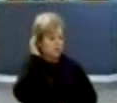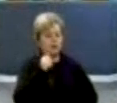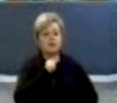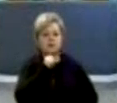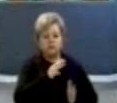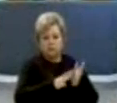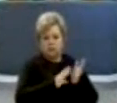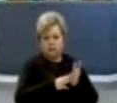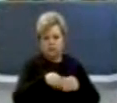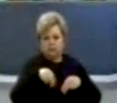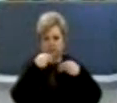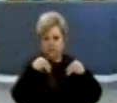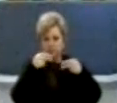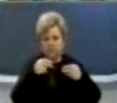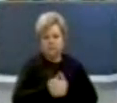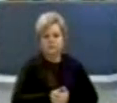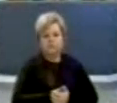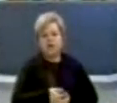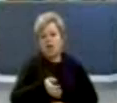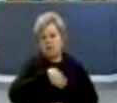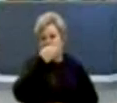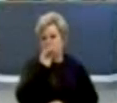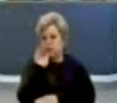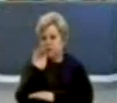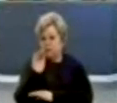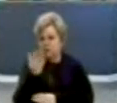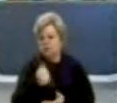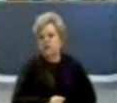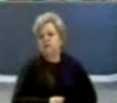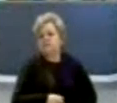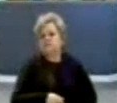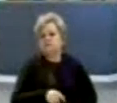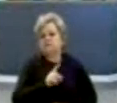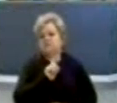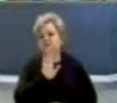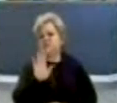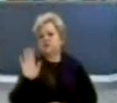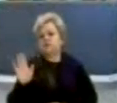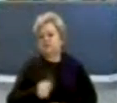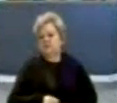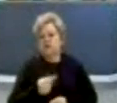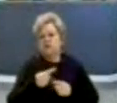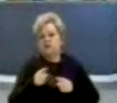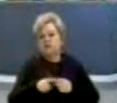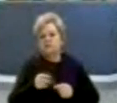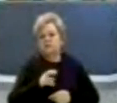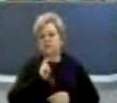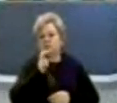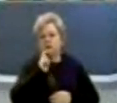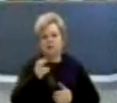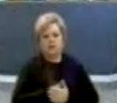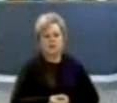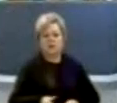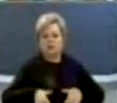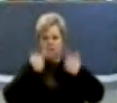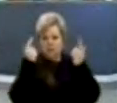lexoi ta shuaj ose informatës e raport varësisht çu përgjigjet juve dhe tonaliteti që e përdori fjesë të